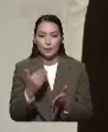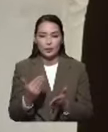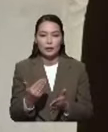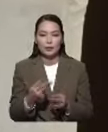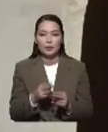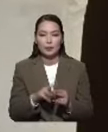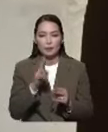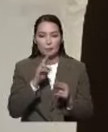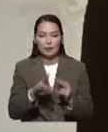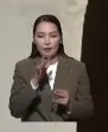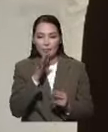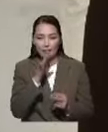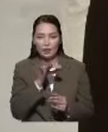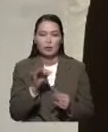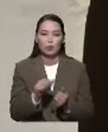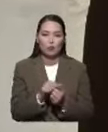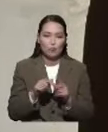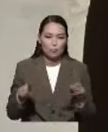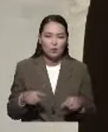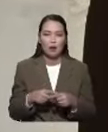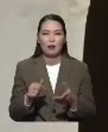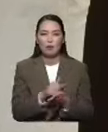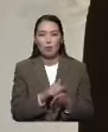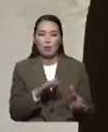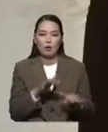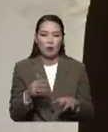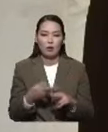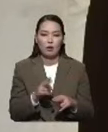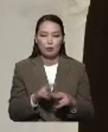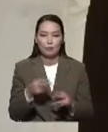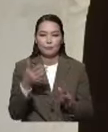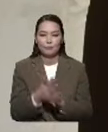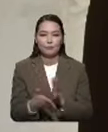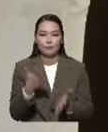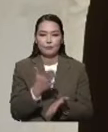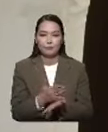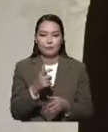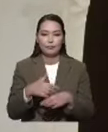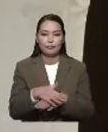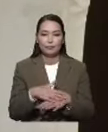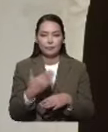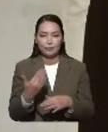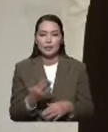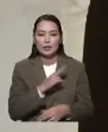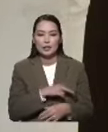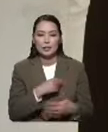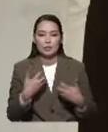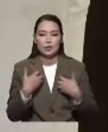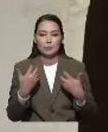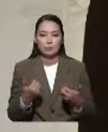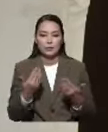бюрократической волокиты финансов и так далее при этом в кодексе РК здоровье народа и системе здравоохранения отсутствует